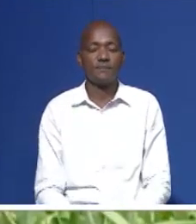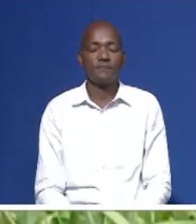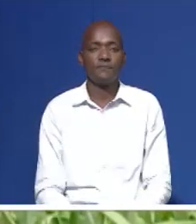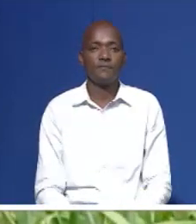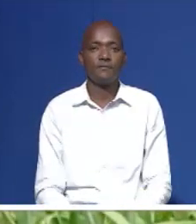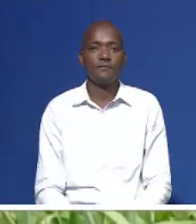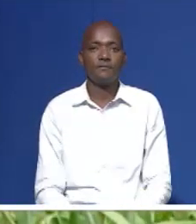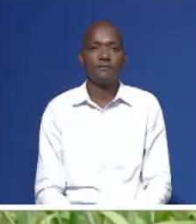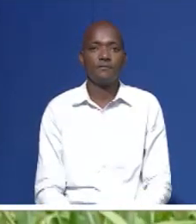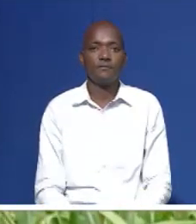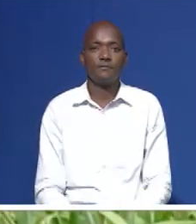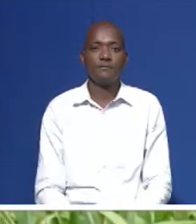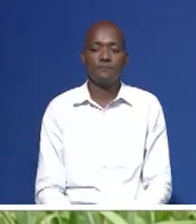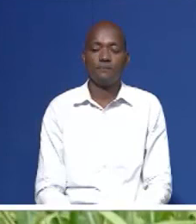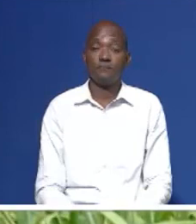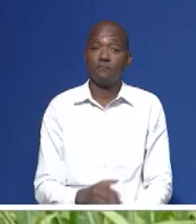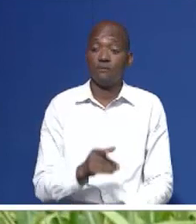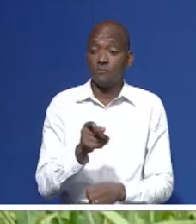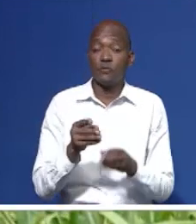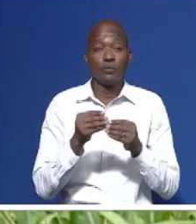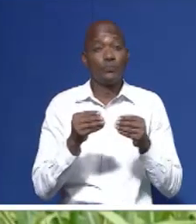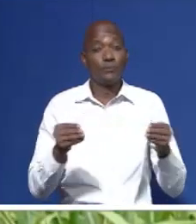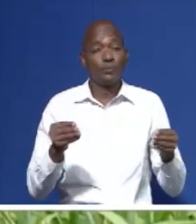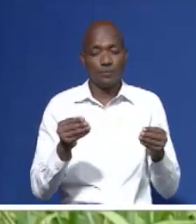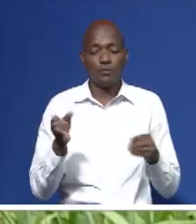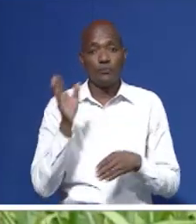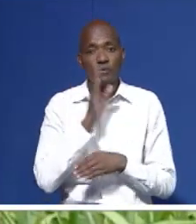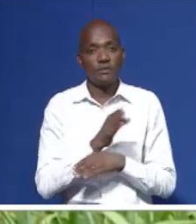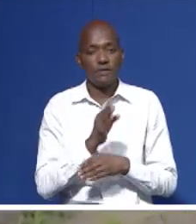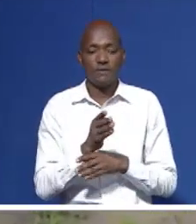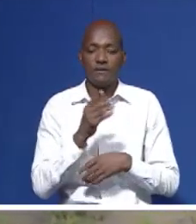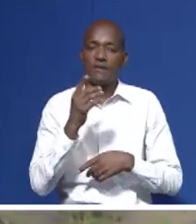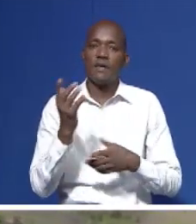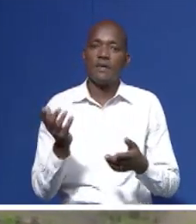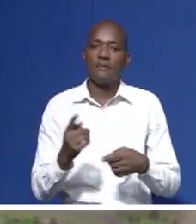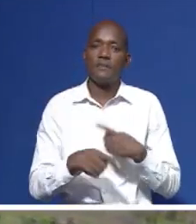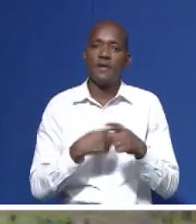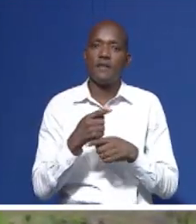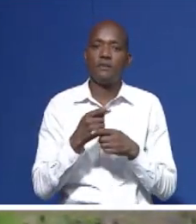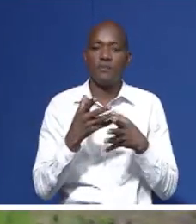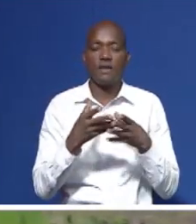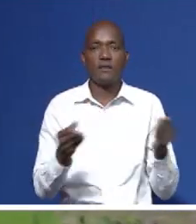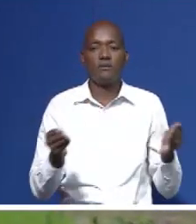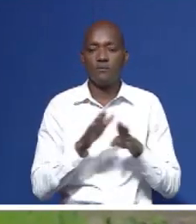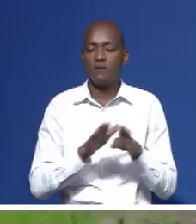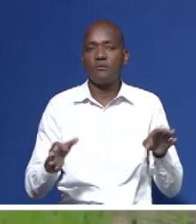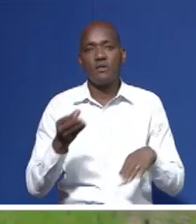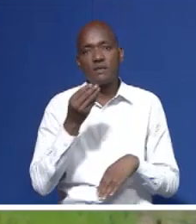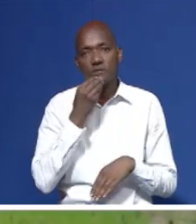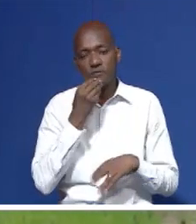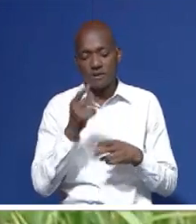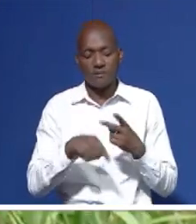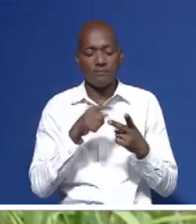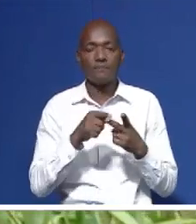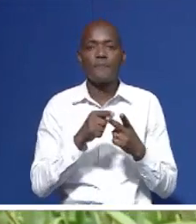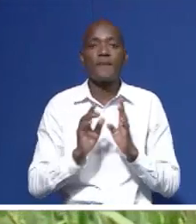kwamba ucheleweshwaji wa kukamilika kwa hii miradi kumeathiri kutokuwa na usalama wa chakula, na pia